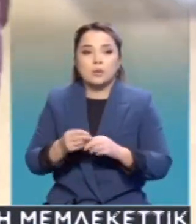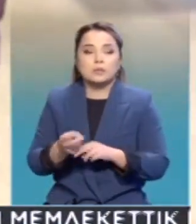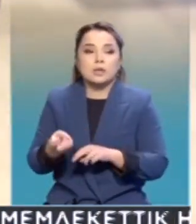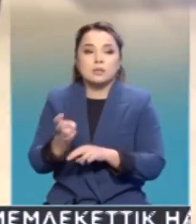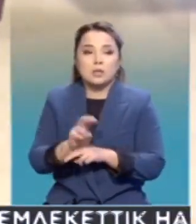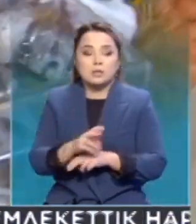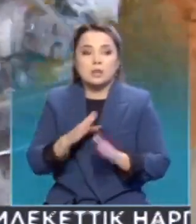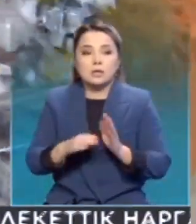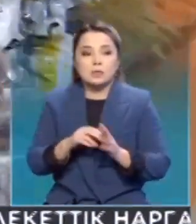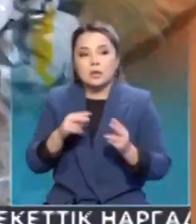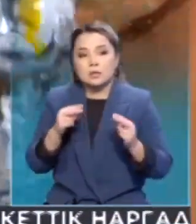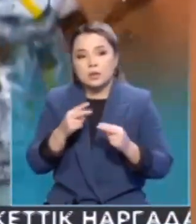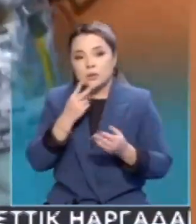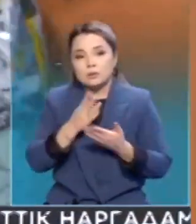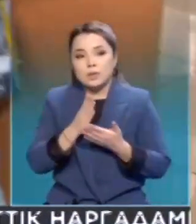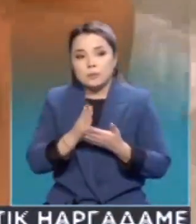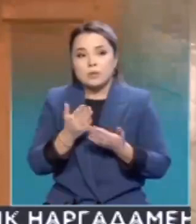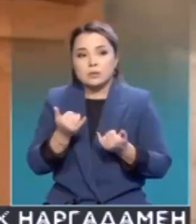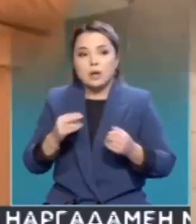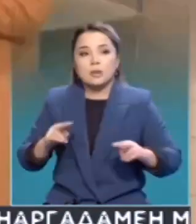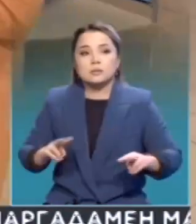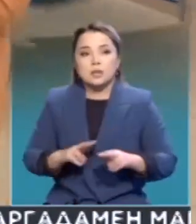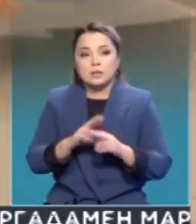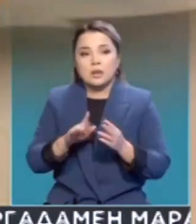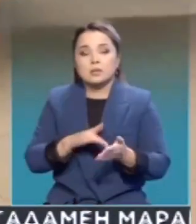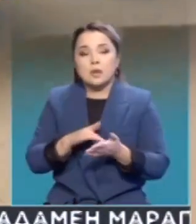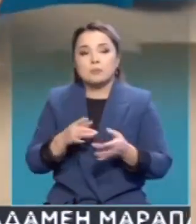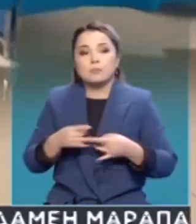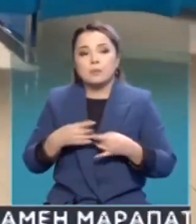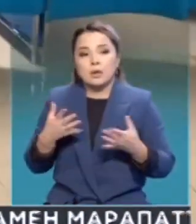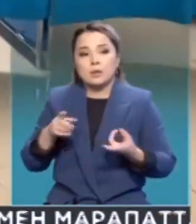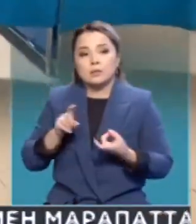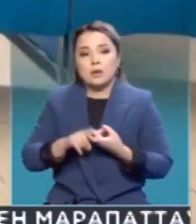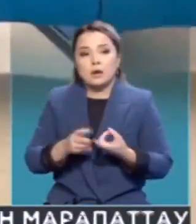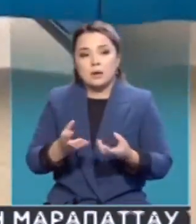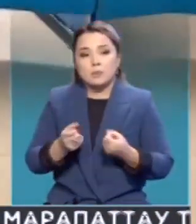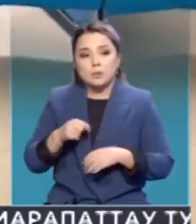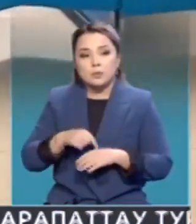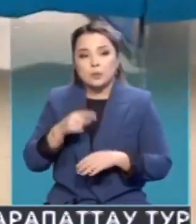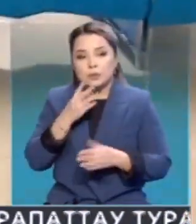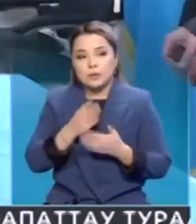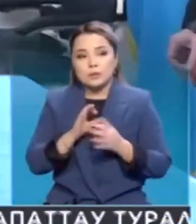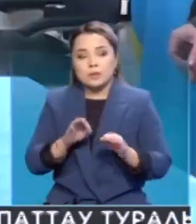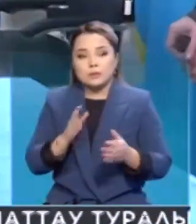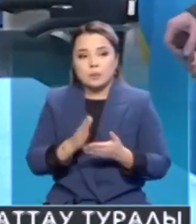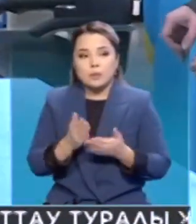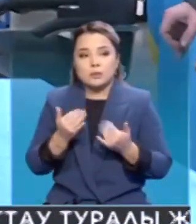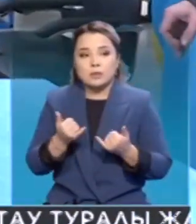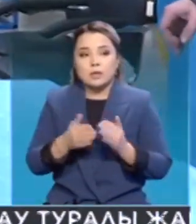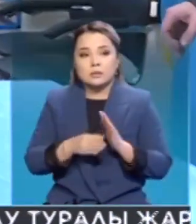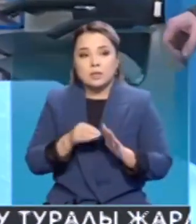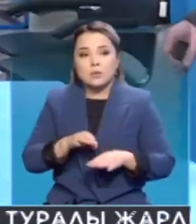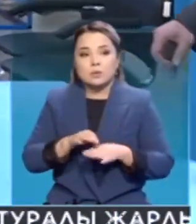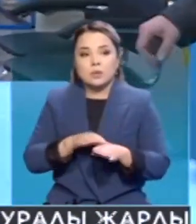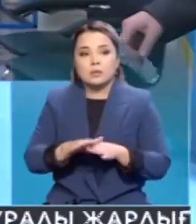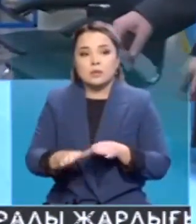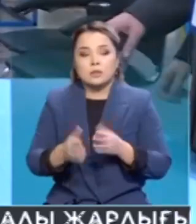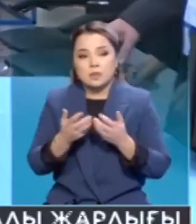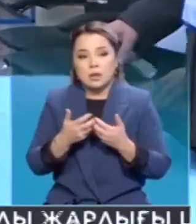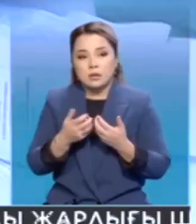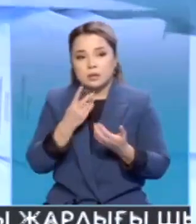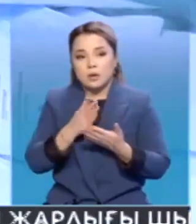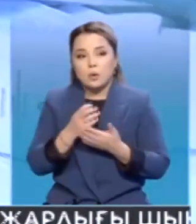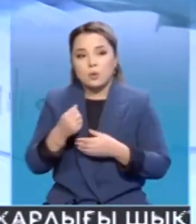беріп жатқанының куәсі болған, яғни бұл астаналықтар үшін мереке ретінде қабылданғаны сезіліп тұрғанын айтты олар. Қазір сайлаушылар берген дауыс саналып